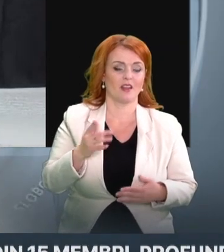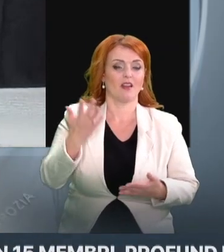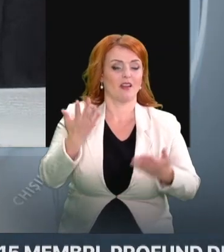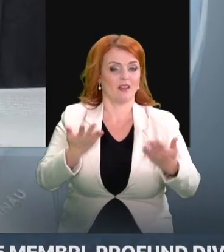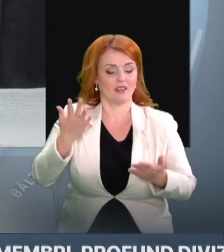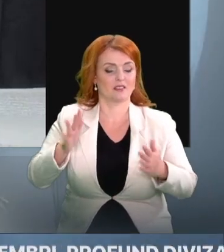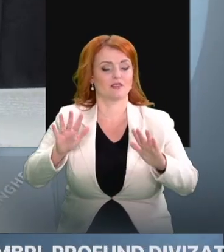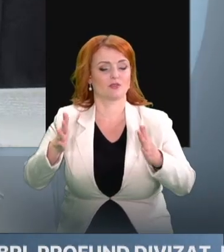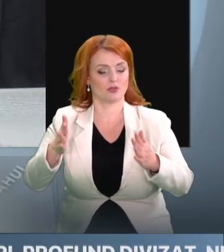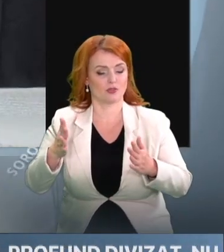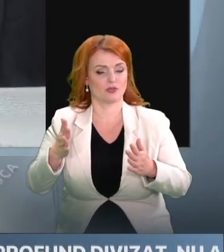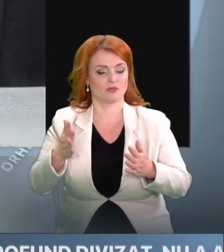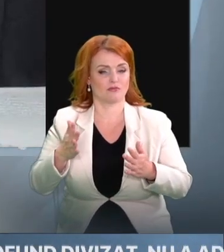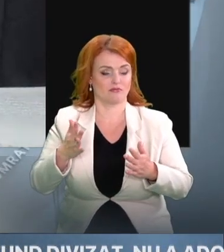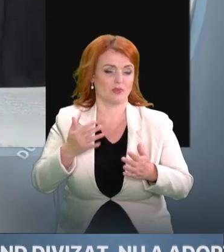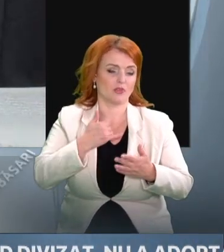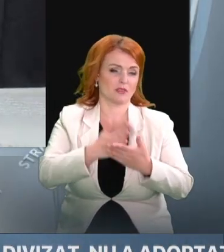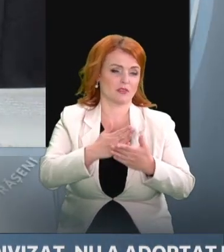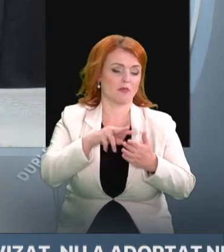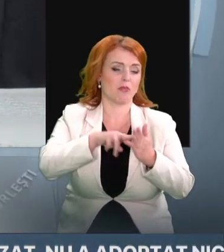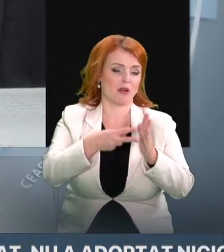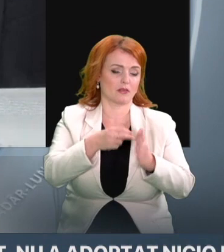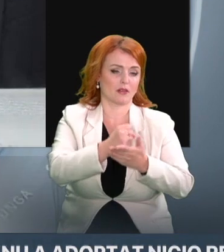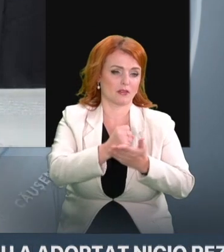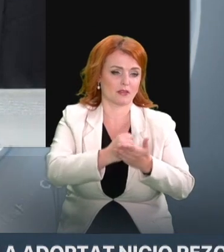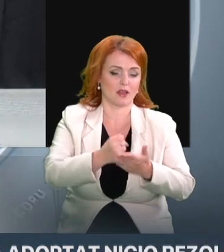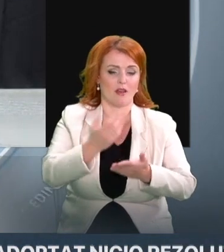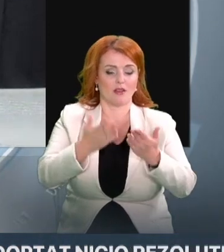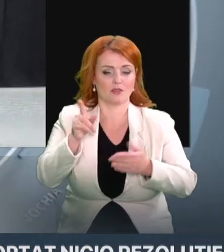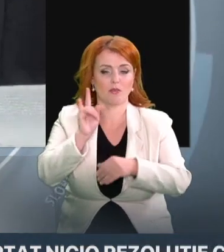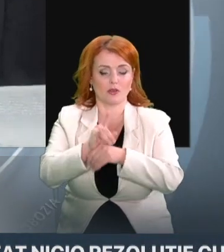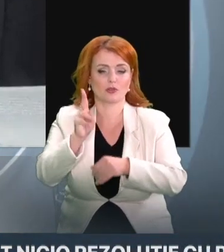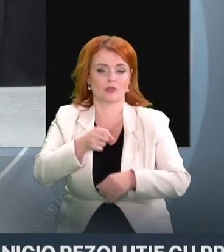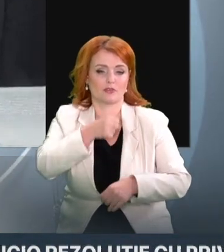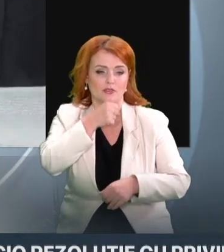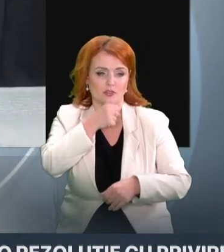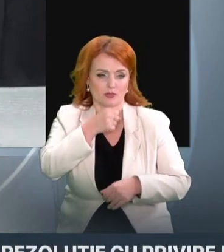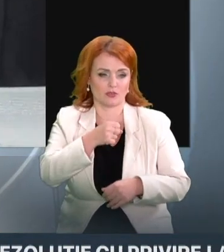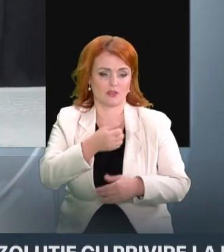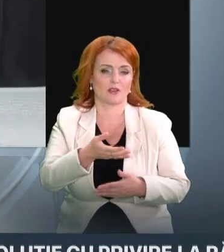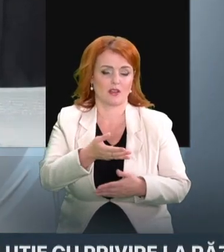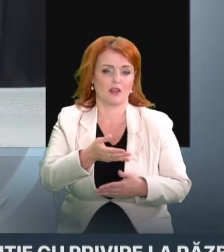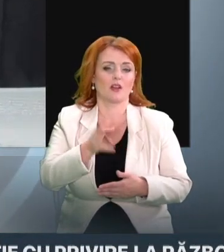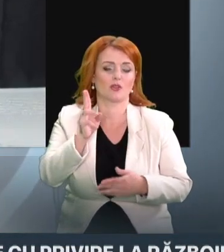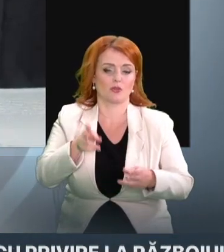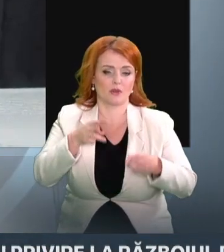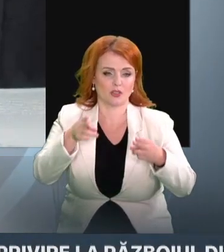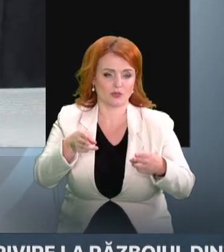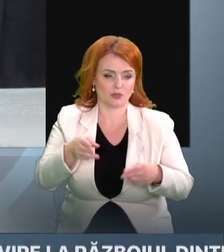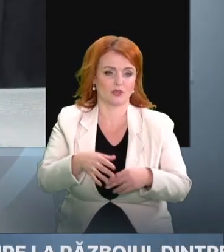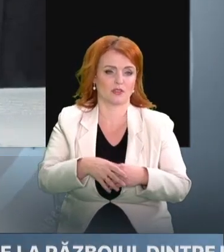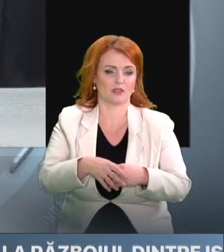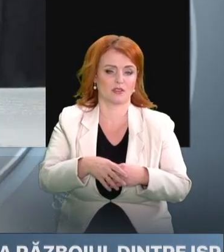dacă presupunem scenariul 2, că a fost adiminită de un adult, adică agresorii până la urmă sunt cei care, statistica